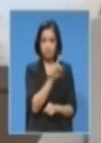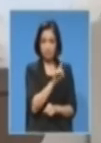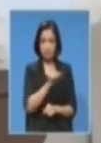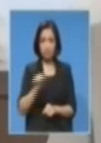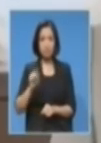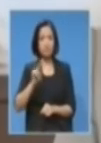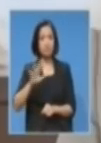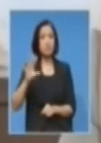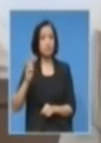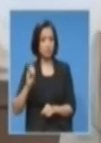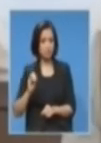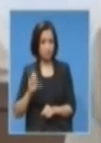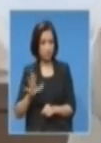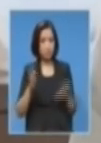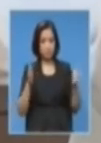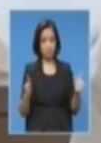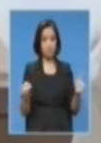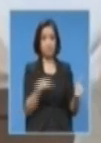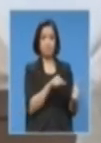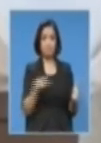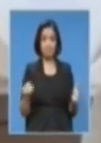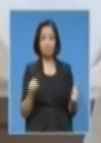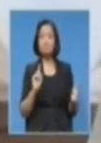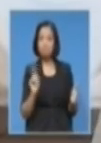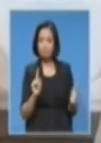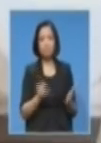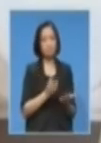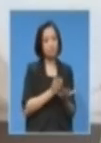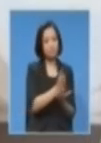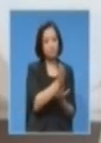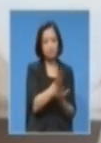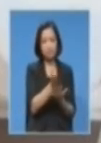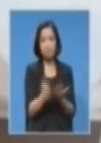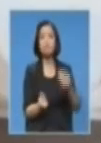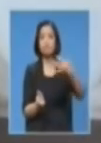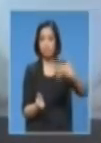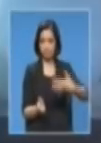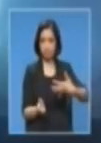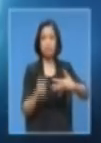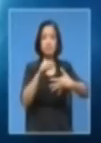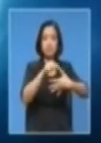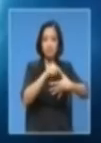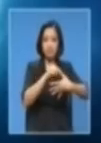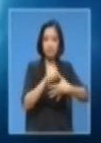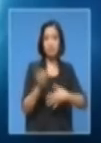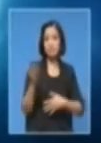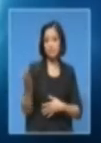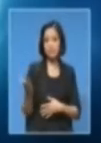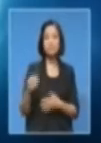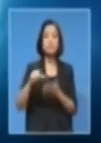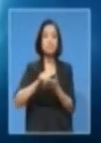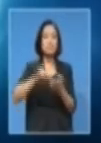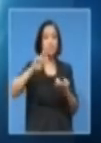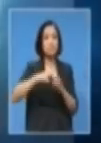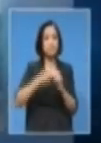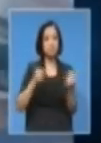2565นั้นได้กำหนดครอบคลุมไว้ทั้ง5ด้านนะครับก็คือทางด้านการแก้ไขปัญหาการจราจร